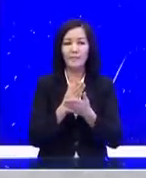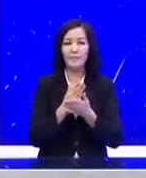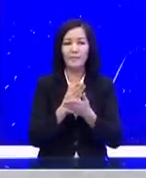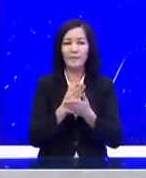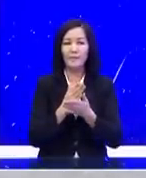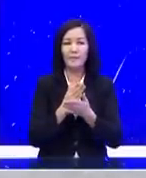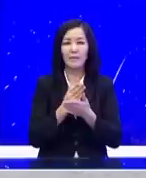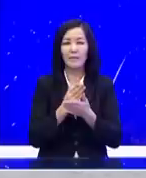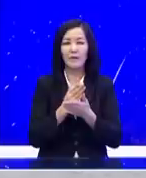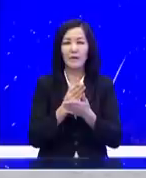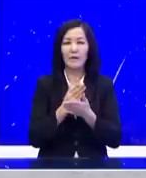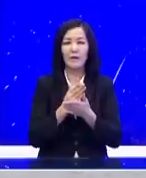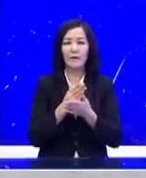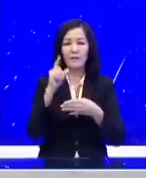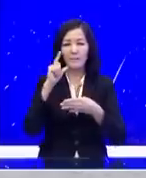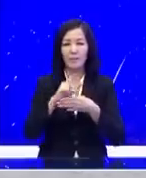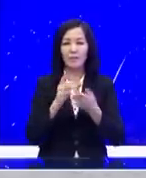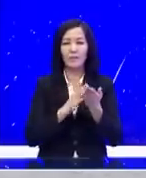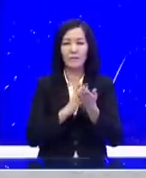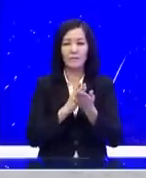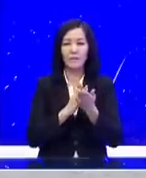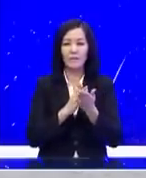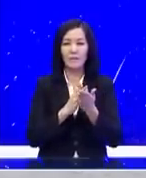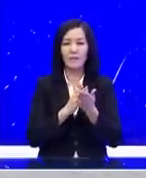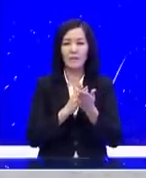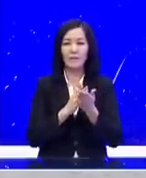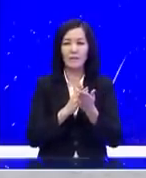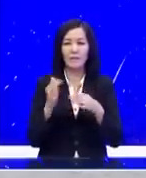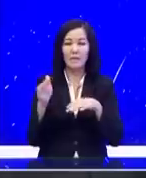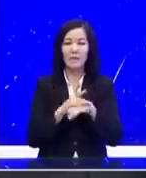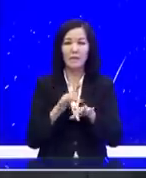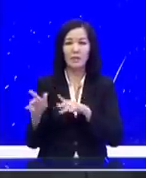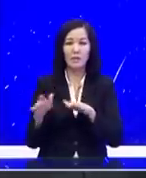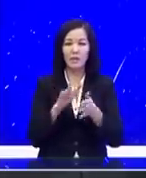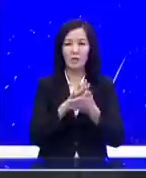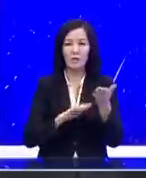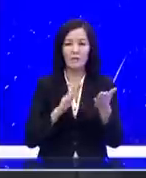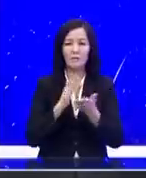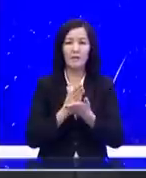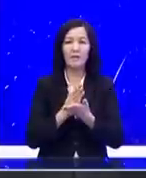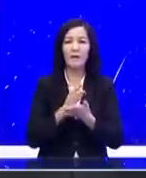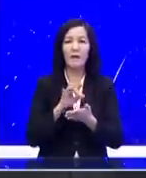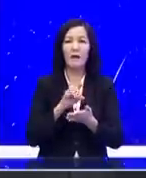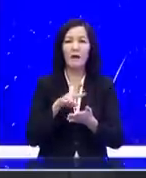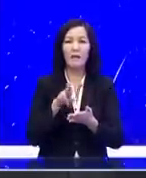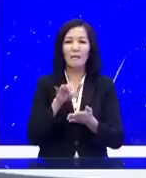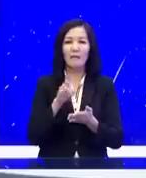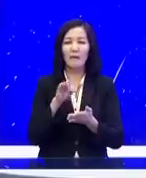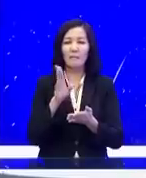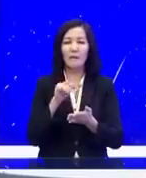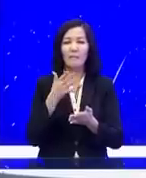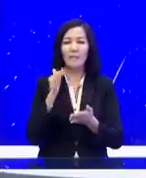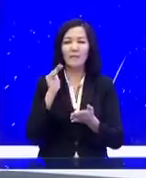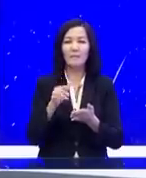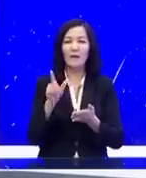жігіттеріміздің, жамағаттарымыздың, мешіт жамағаттарының арқасында осы ізгі шара жүріп жатыр. Жалпы Алдабергенов ауылында 5000-нан аса